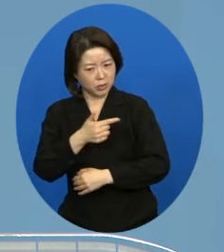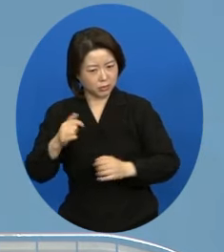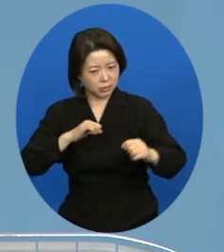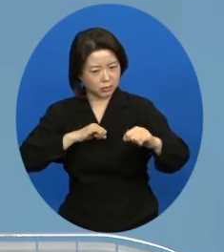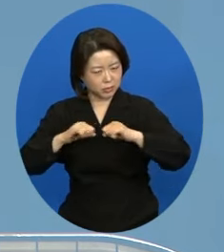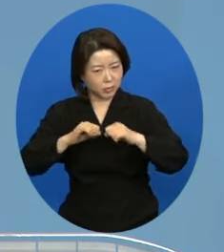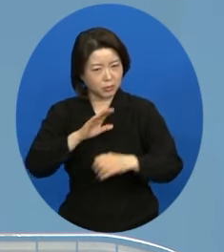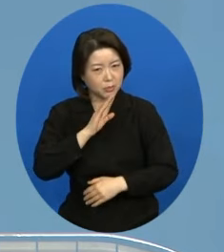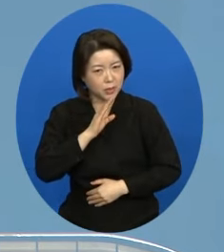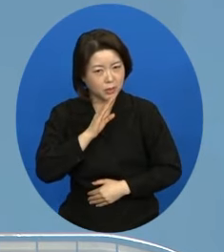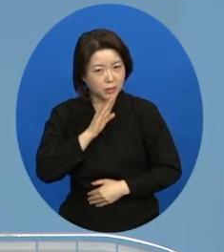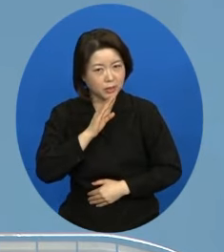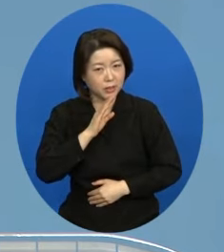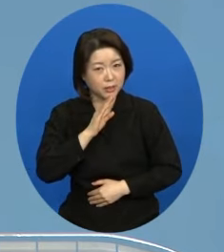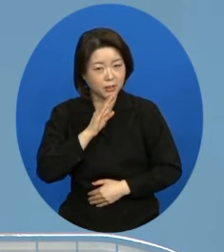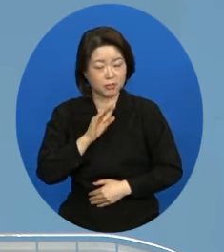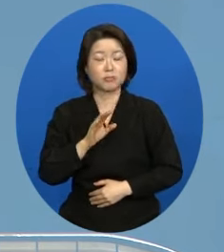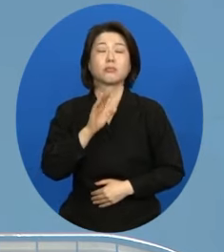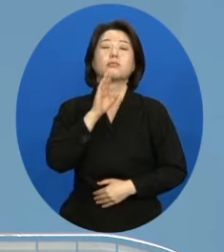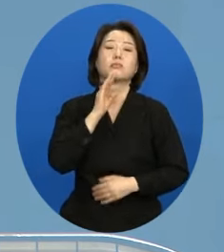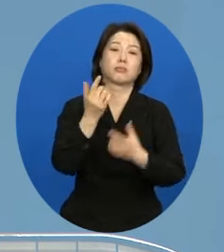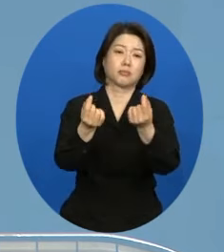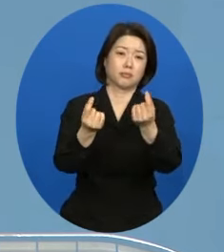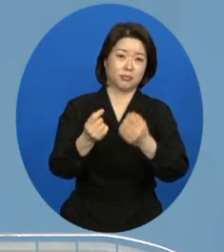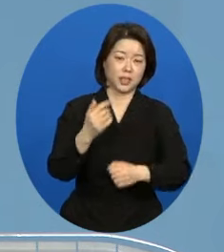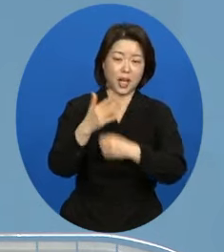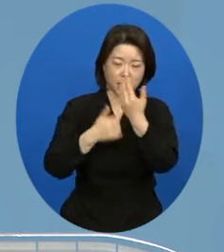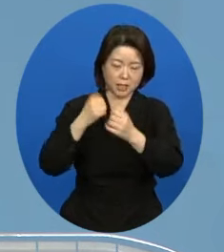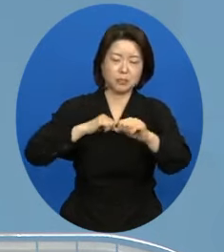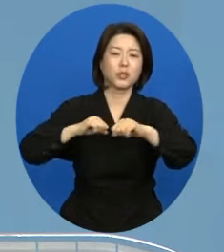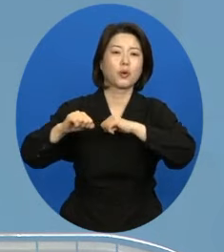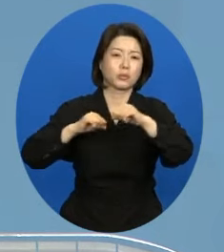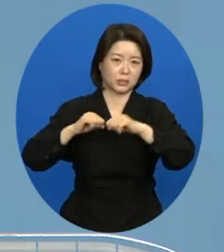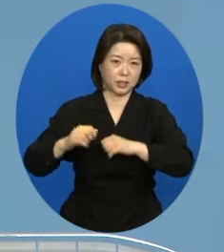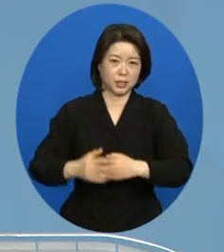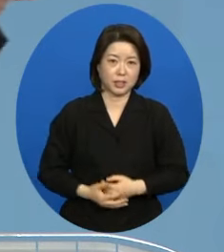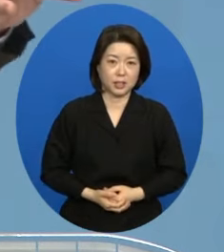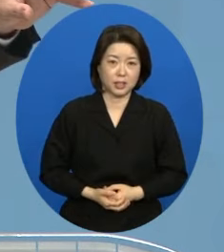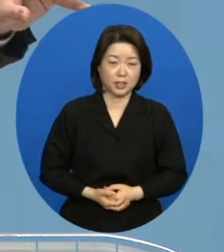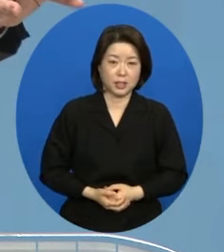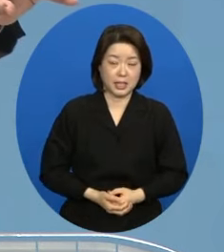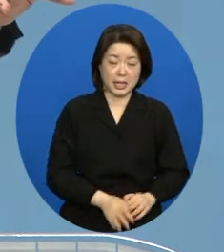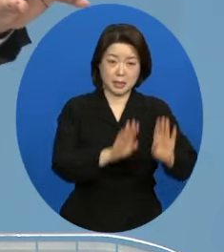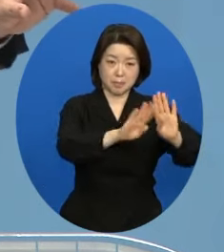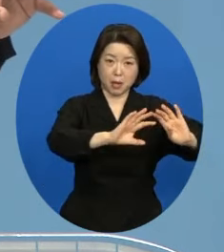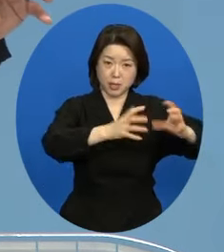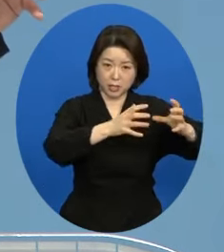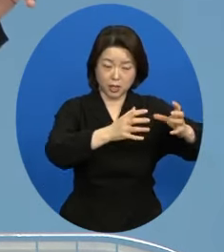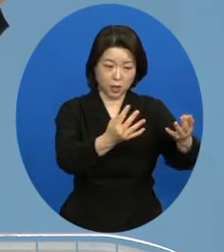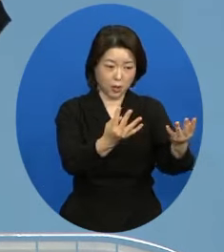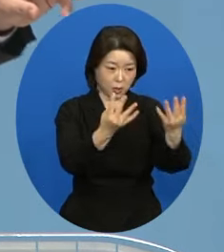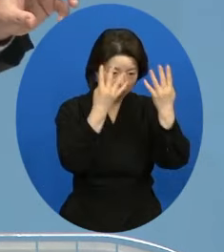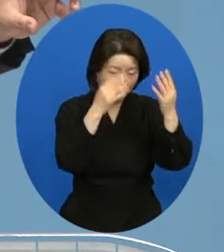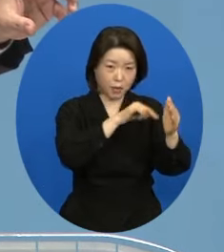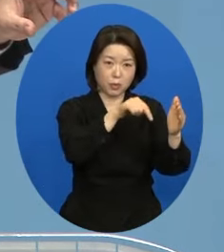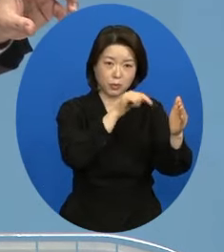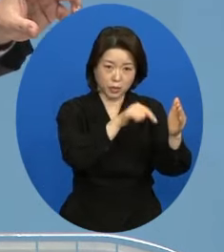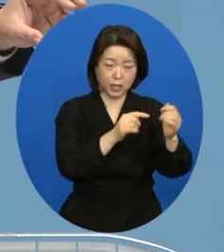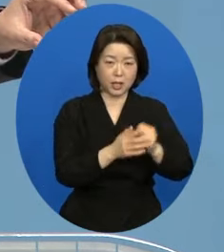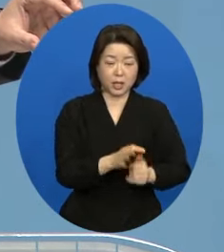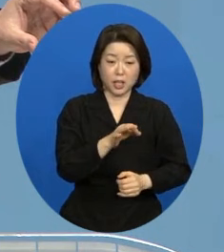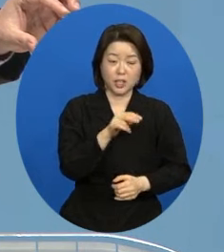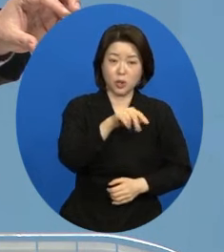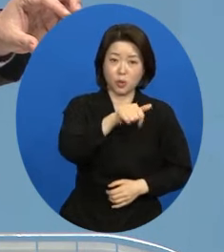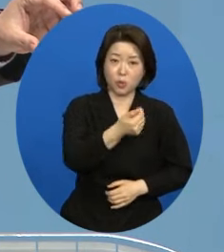있어요 근데 하나님의 역사해 왜냐이 바벨론 감옥에이 여고가 갇혀서